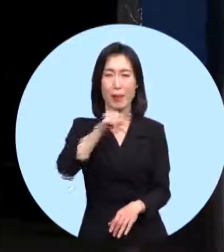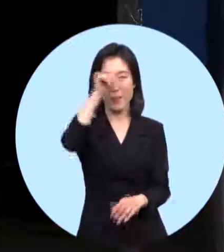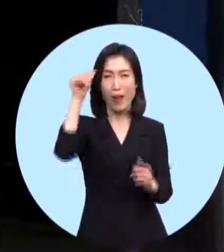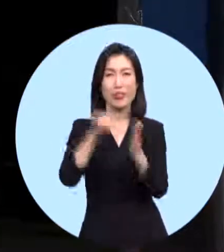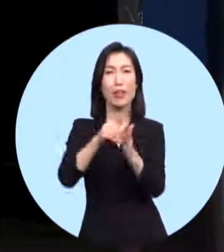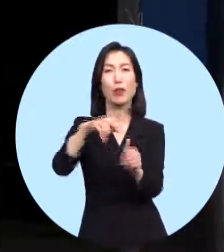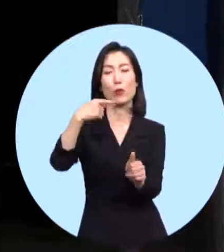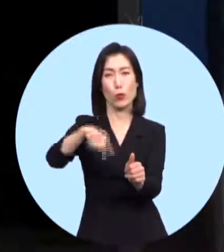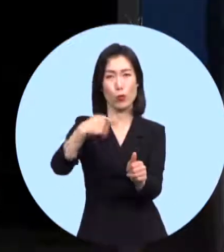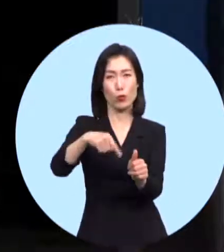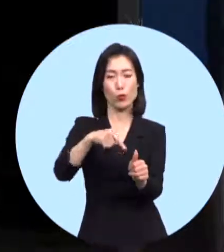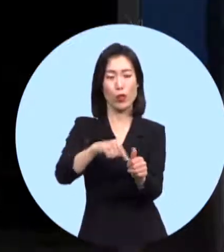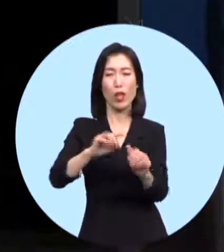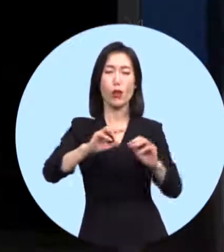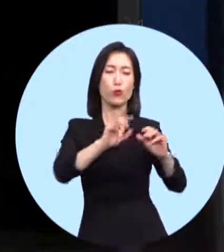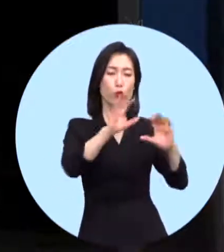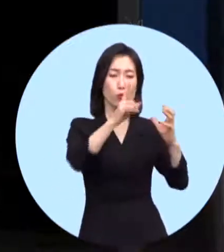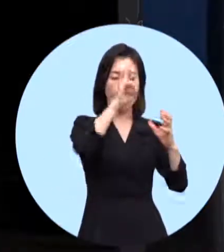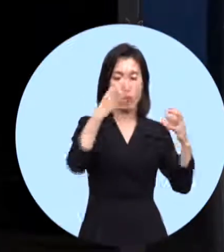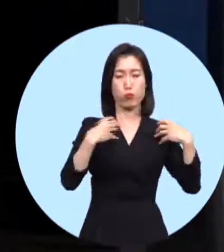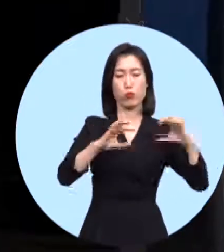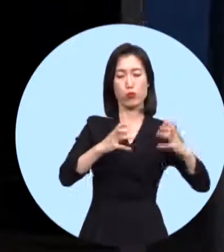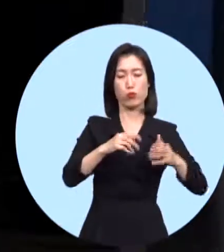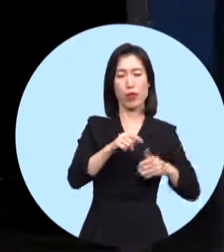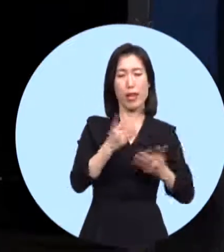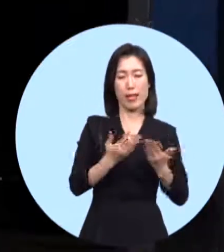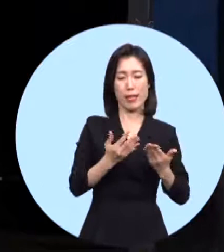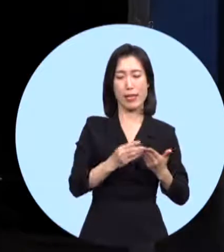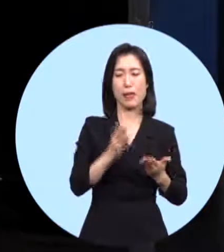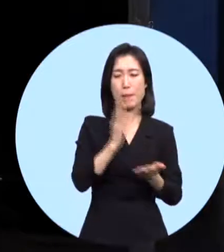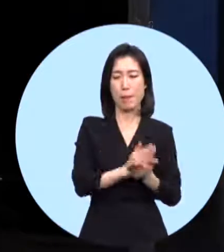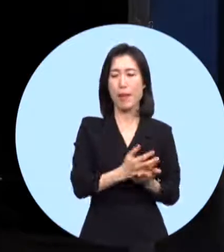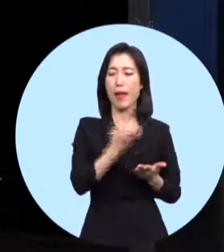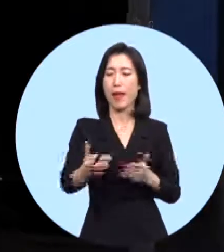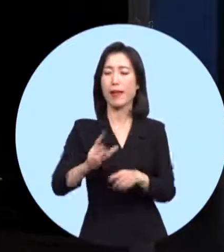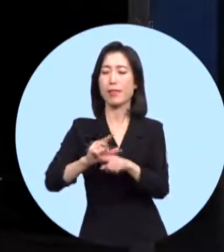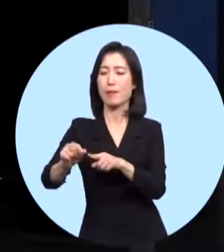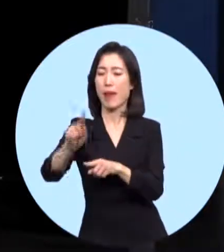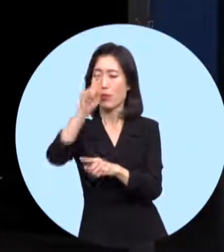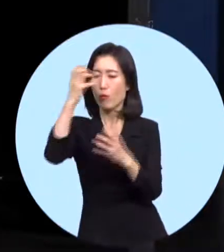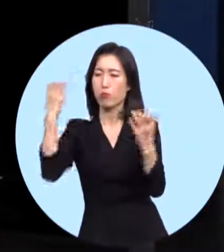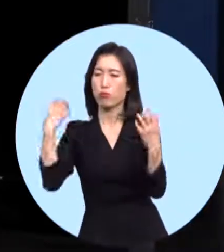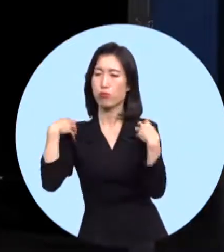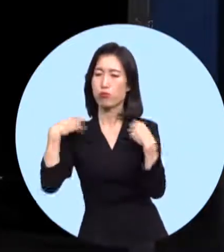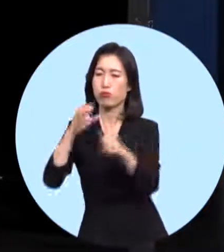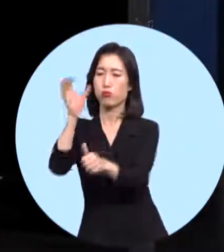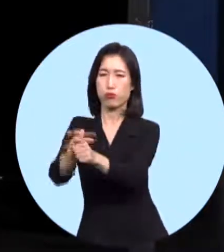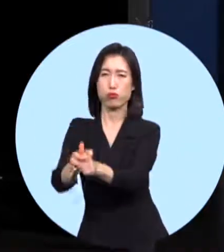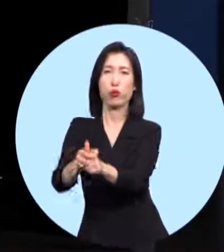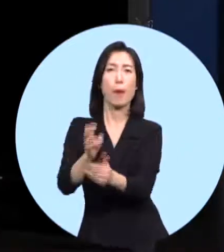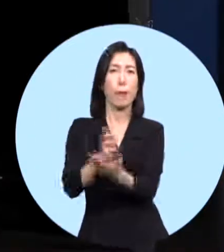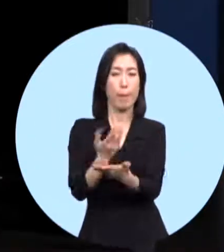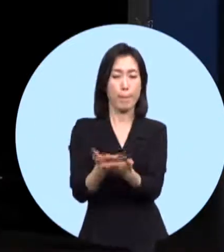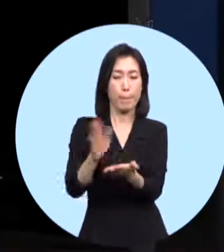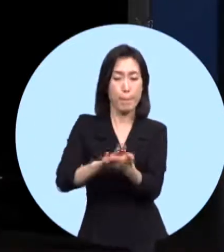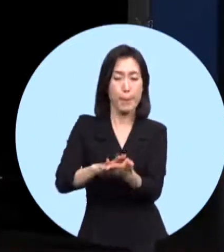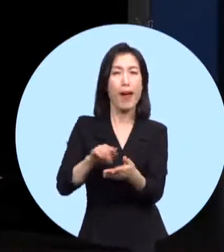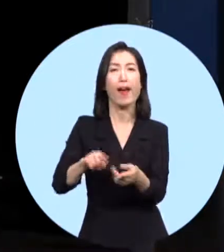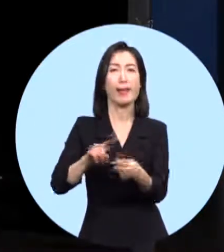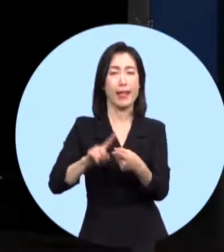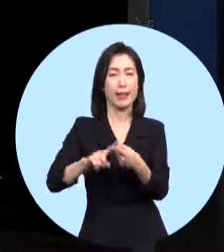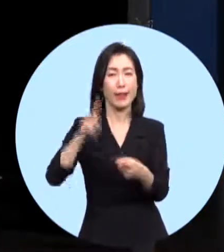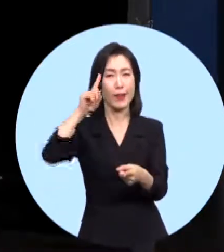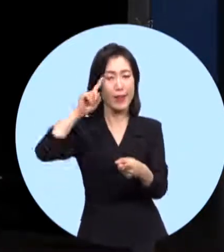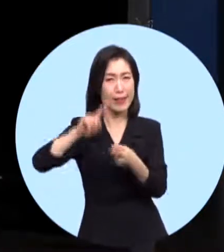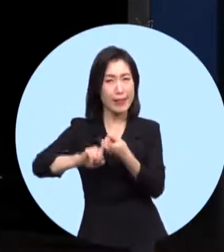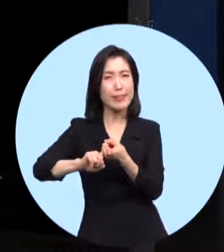평생교육을 국가사무에서 지방정부의 사무로 지정하고자 하는 법제도 개선에 관심을